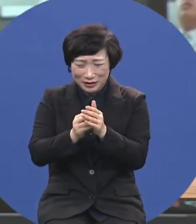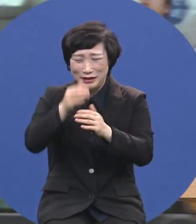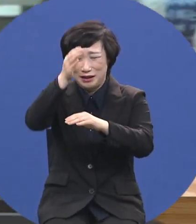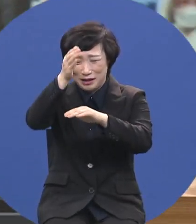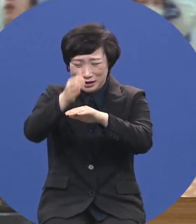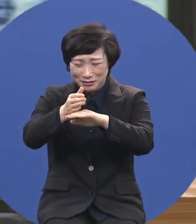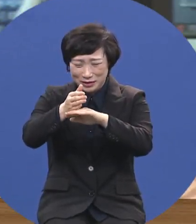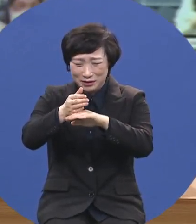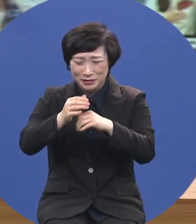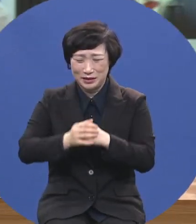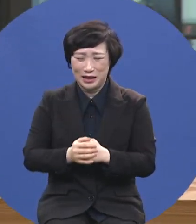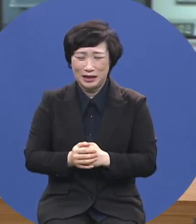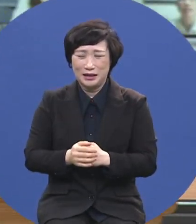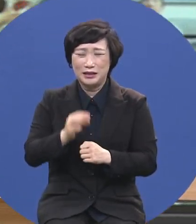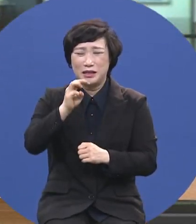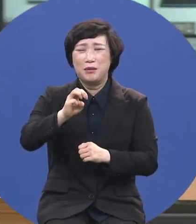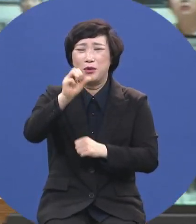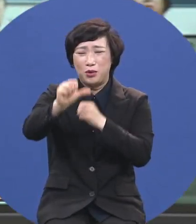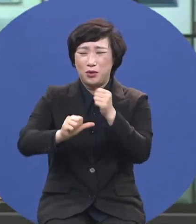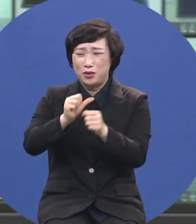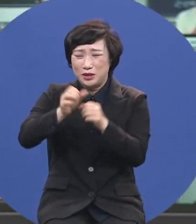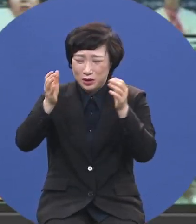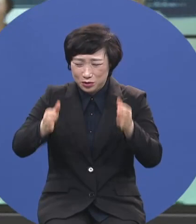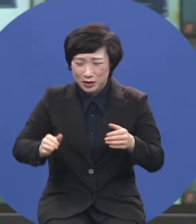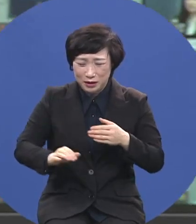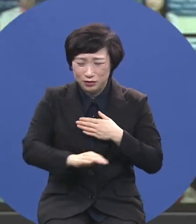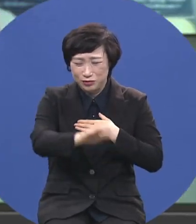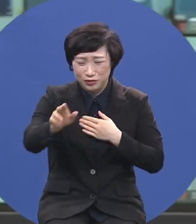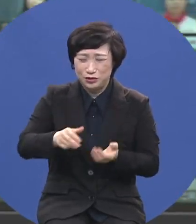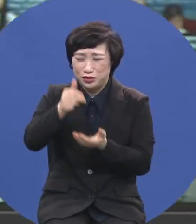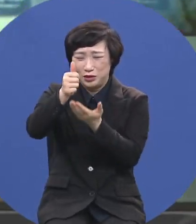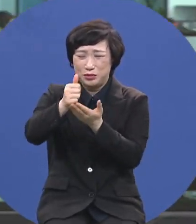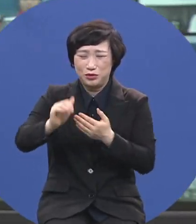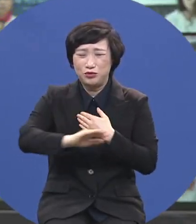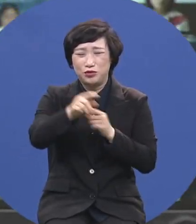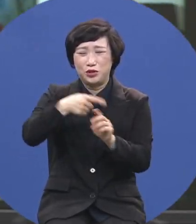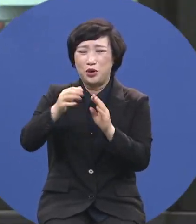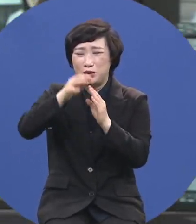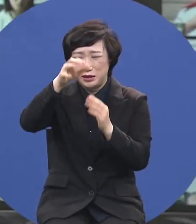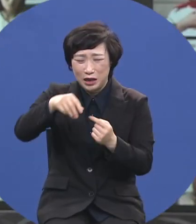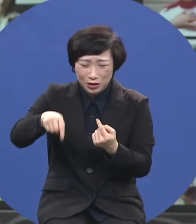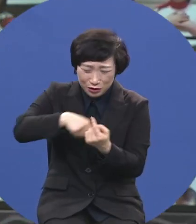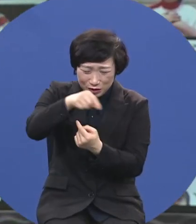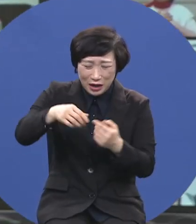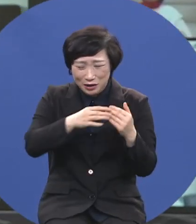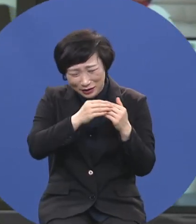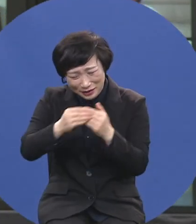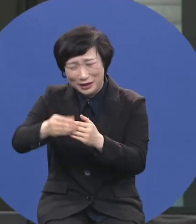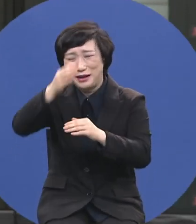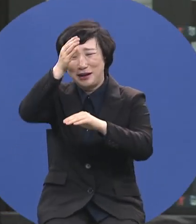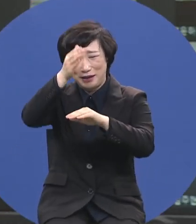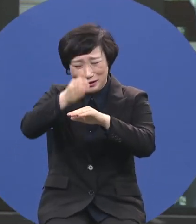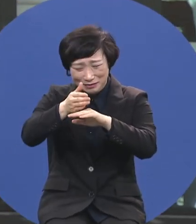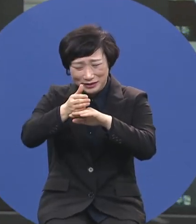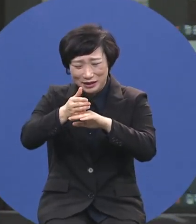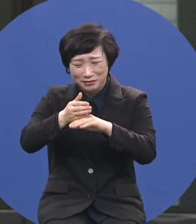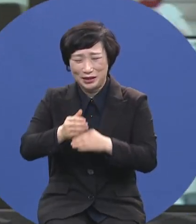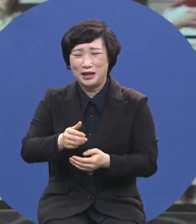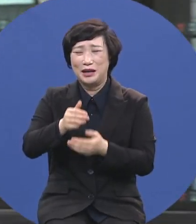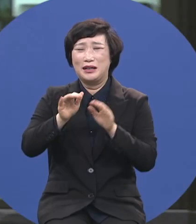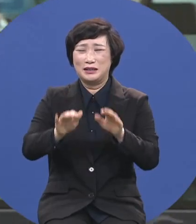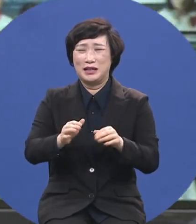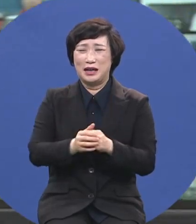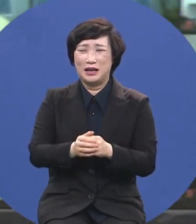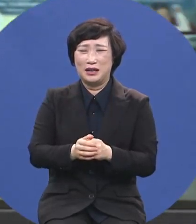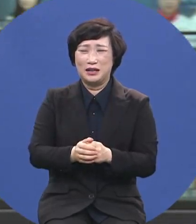감사합니다. 35년 동안을 우리 주님이 우리 교회를 경영하셨음을 감사합니다.